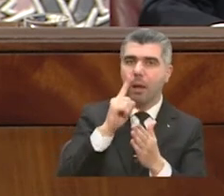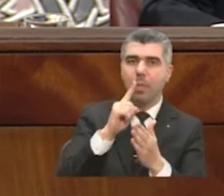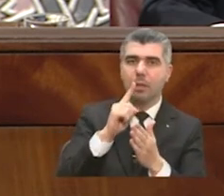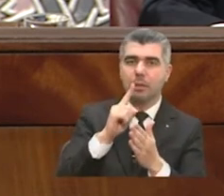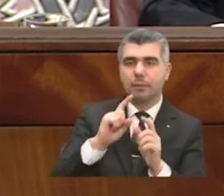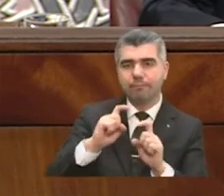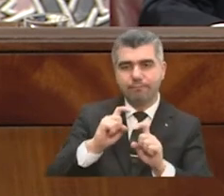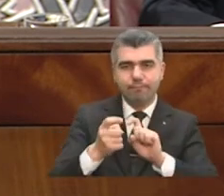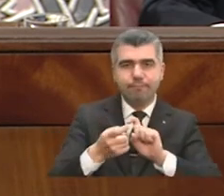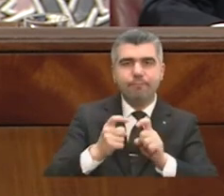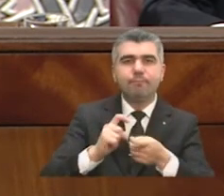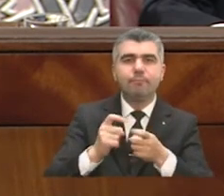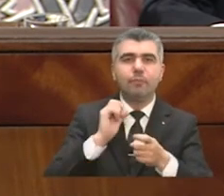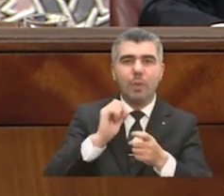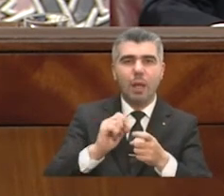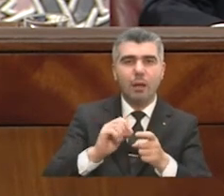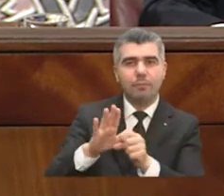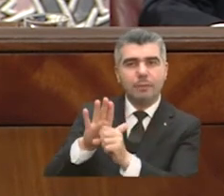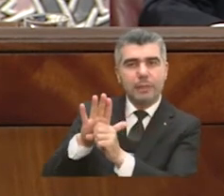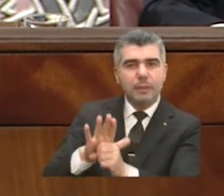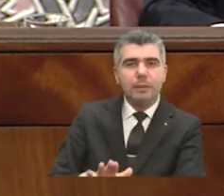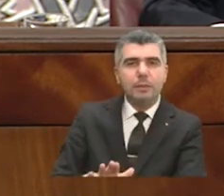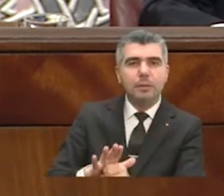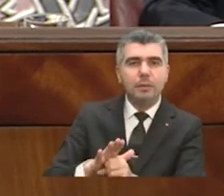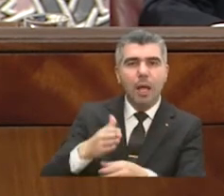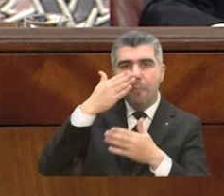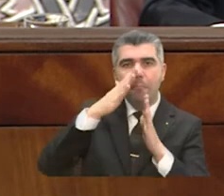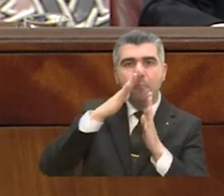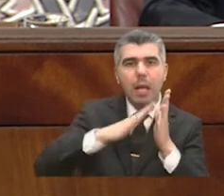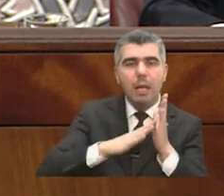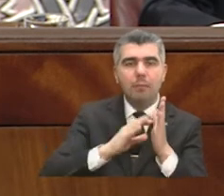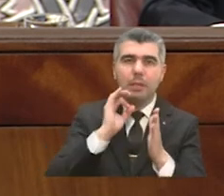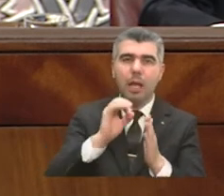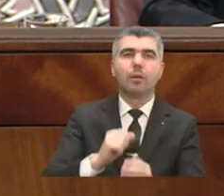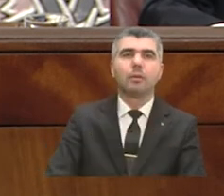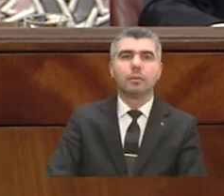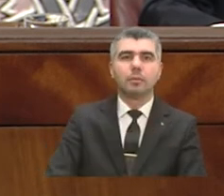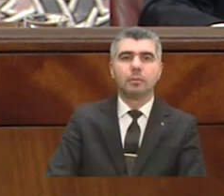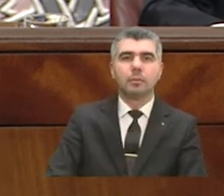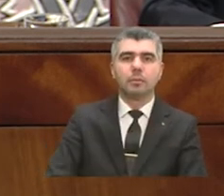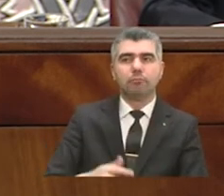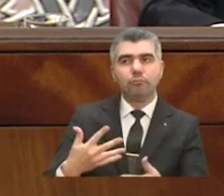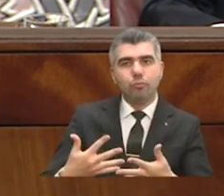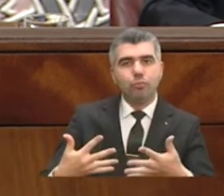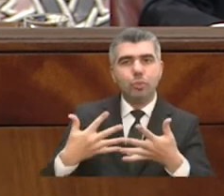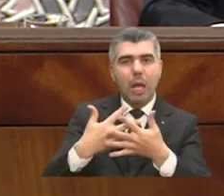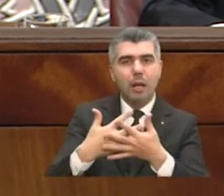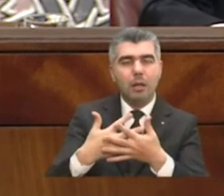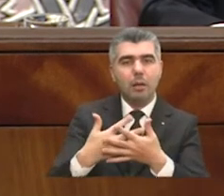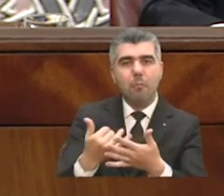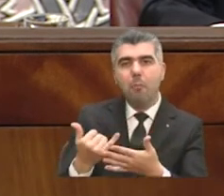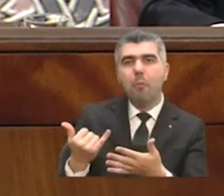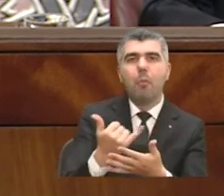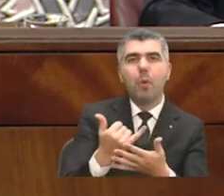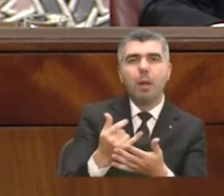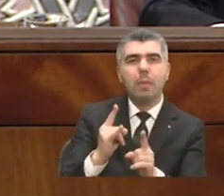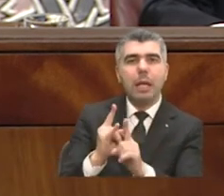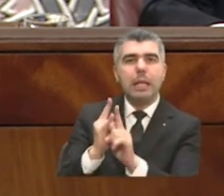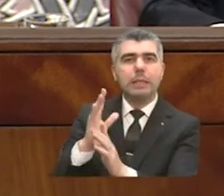dénonce fortement cette attaque contre